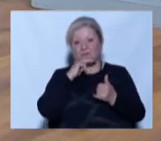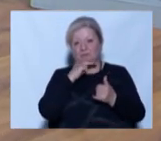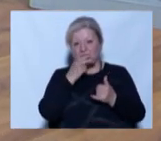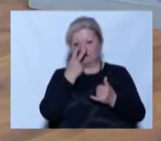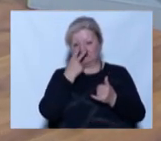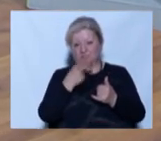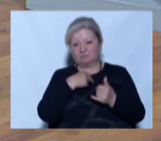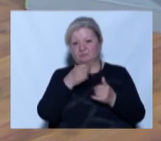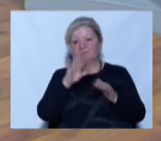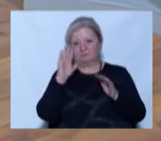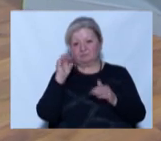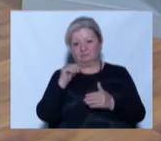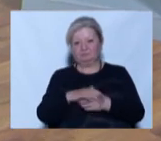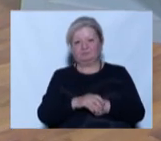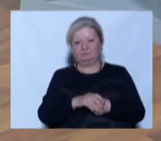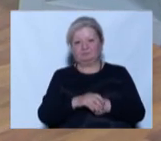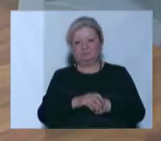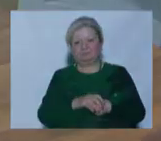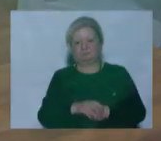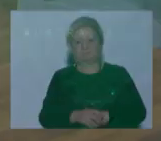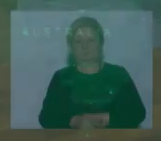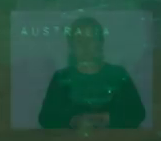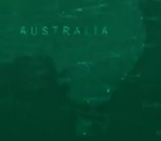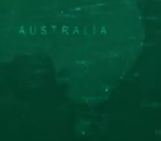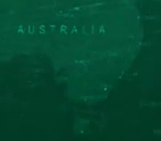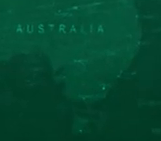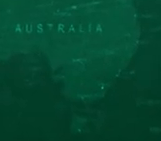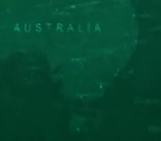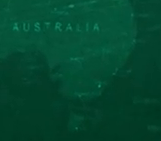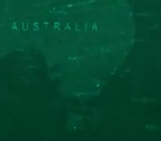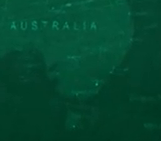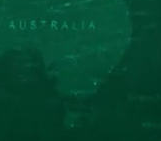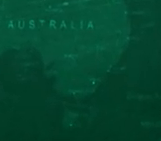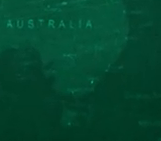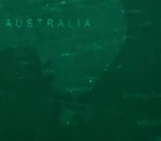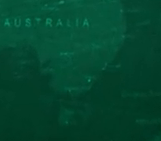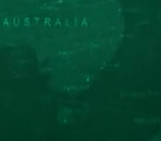და გემშვიდობებით. მომავალ შეხვედრამდე.